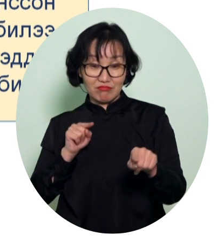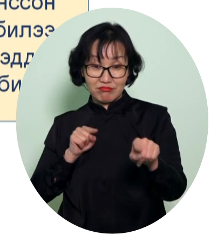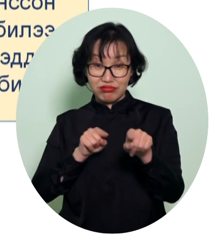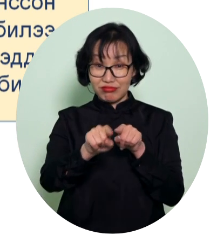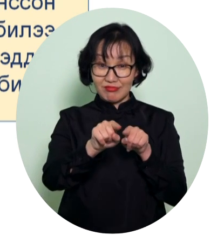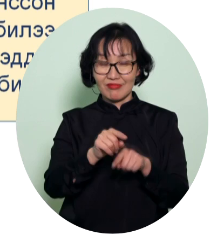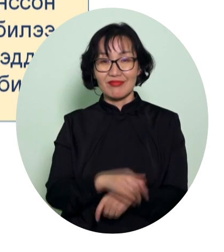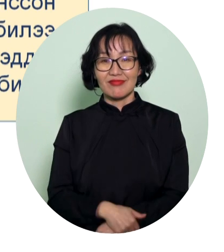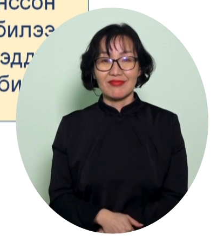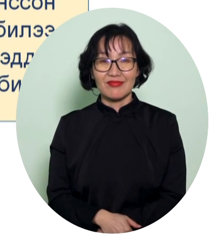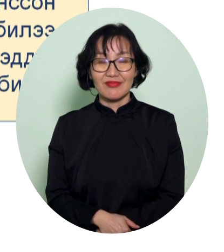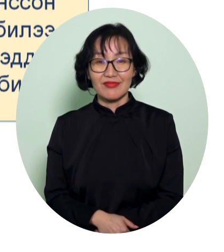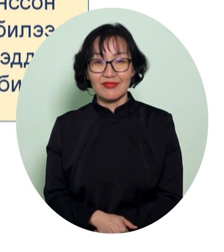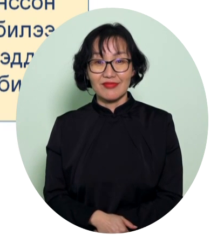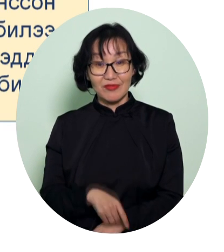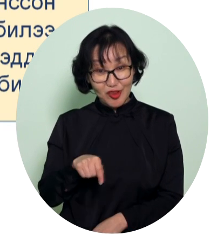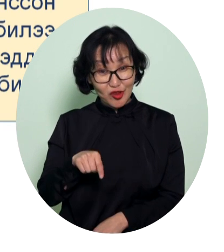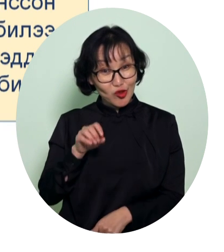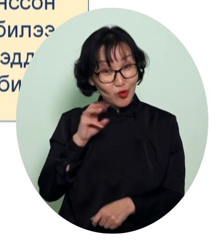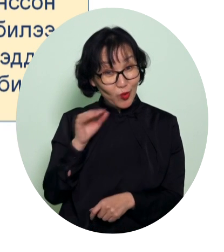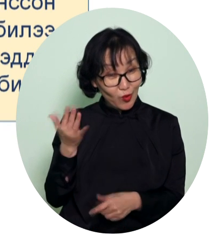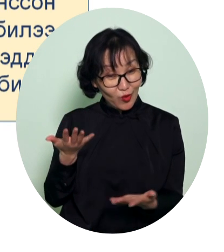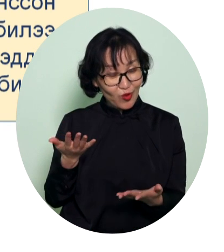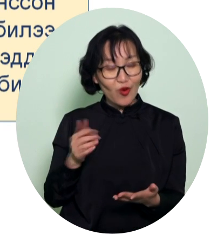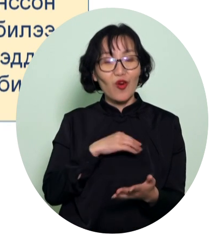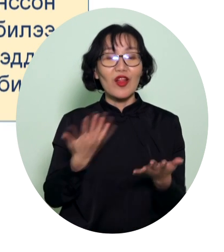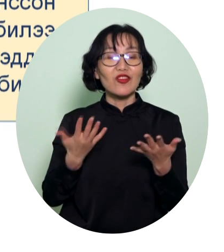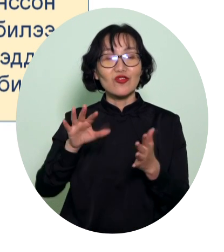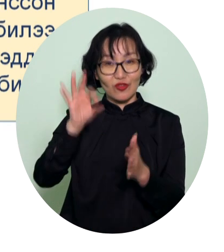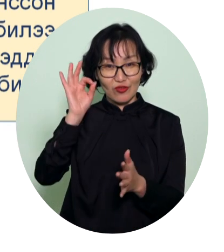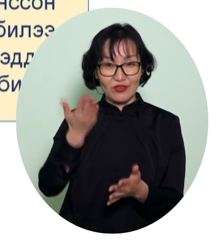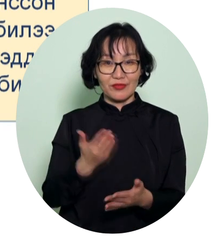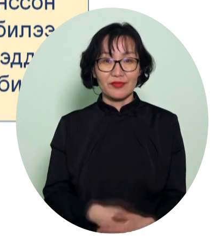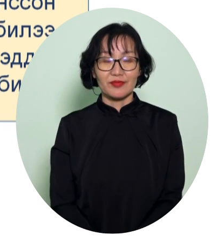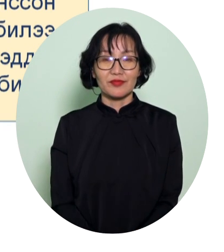байна. За хүүхдүүд бүгдээрээ нэгийг сонгосон байна.